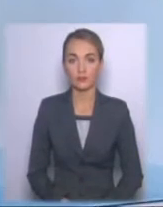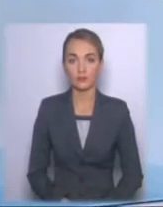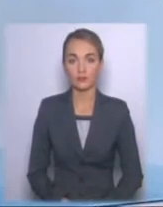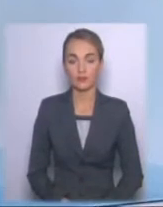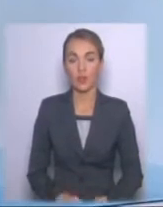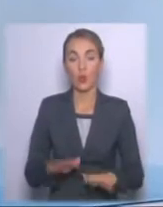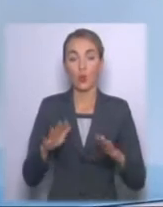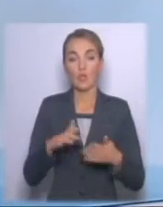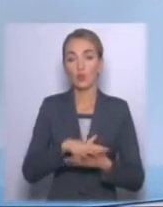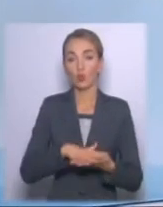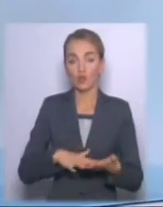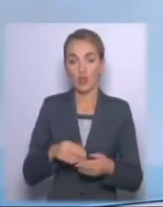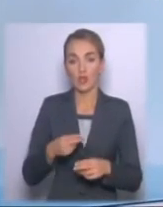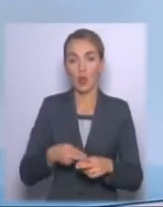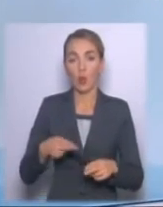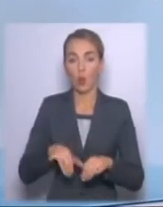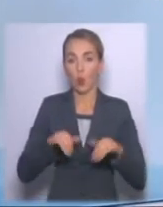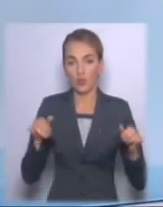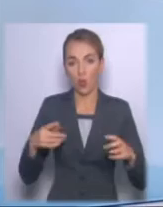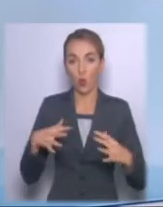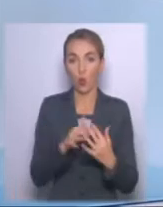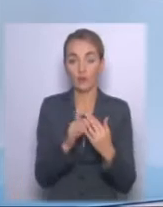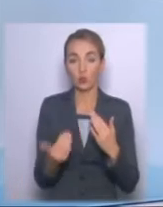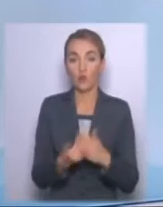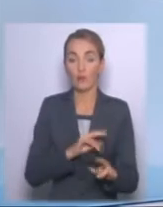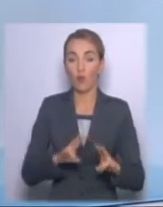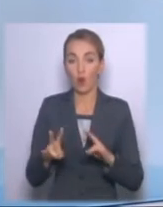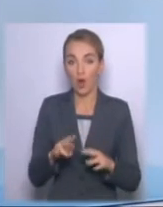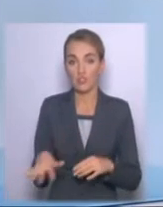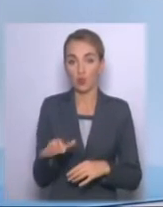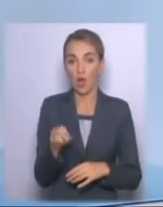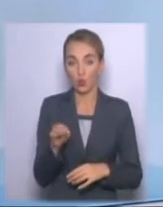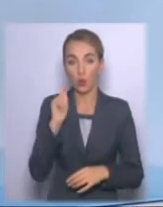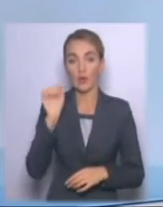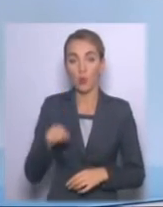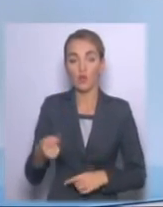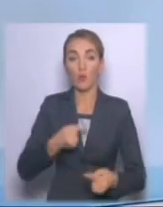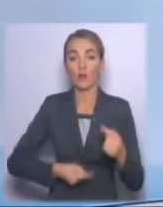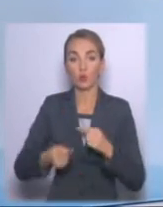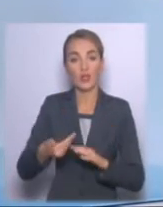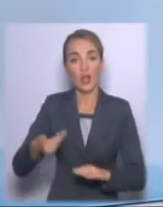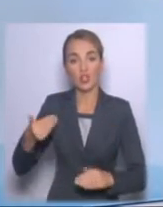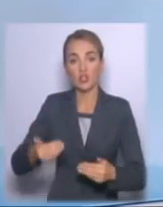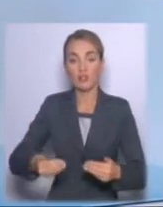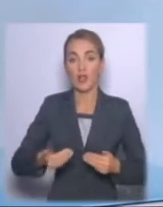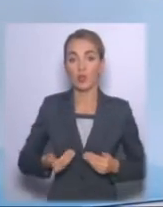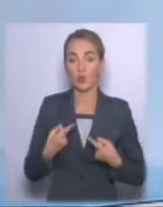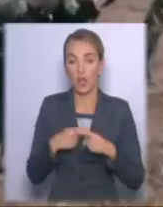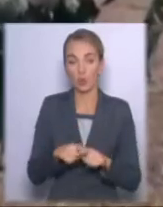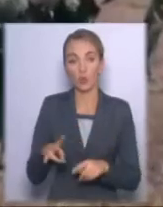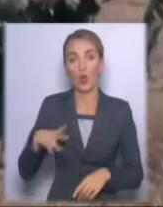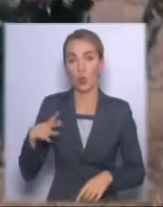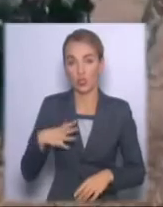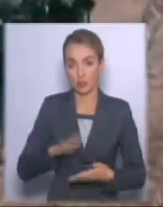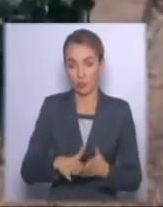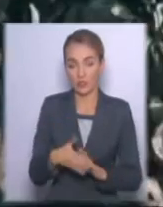У разі продовження загострення конфлікту і нових провокацій у зоні АТО Україна може повернути раніше відведену техніку на колишні позиції. Про